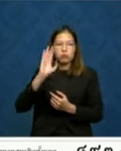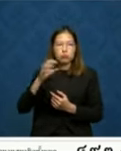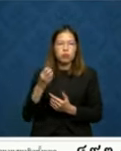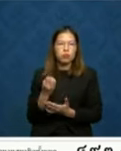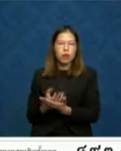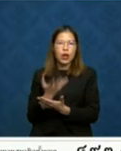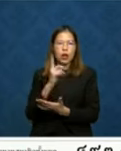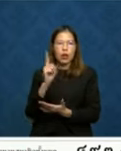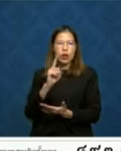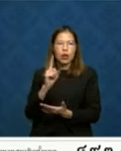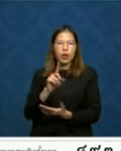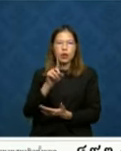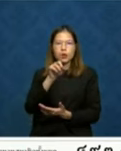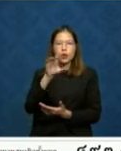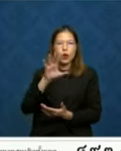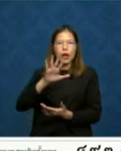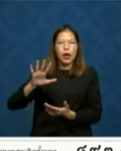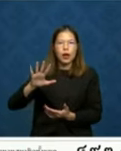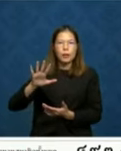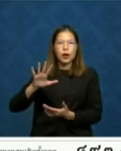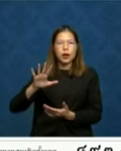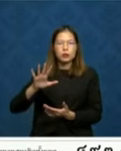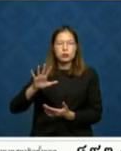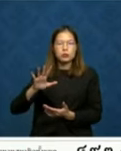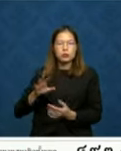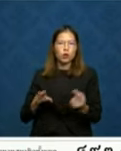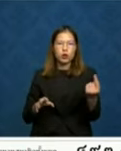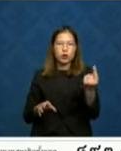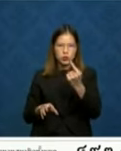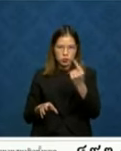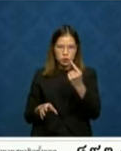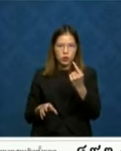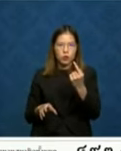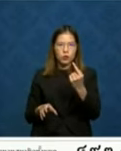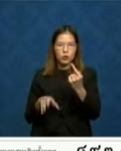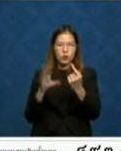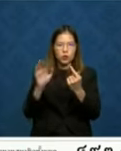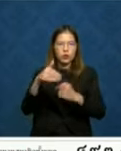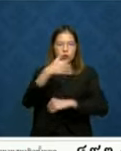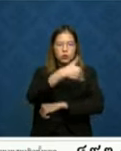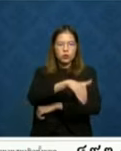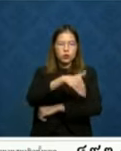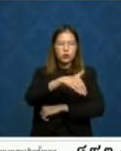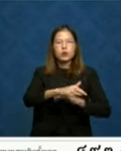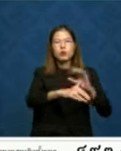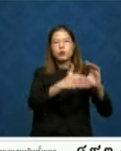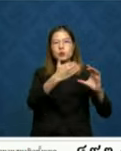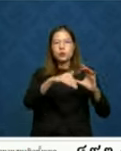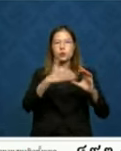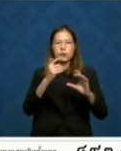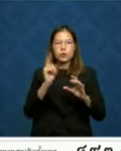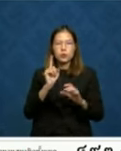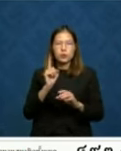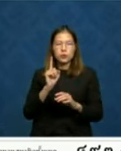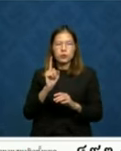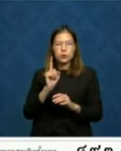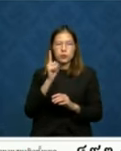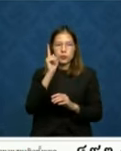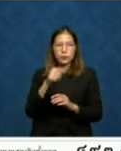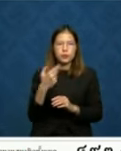ก็คือ105บาทต่อซองของนอกครับที่นำเข้า